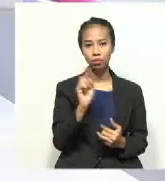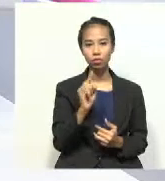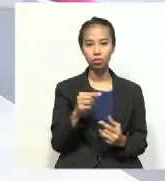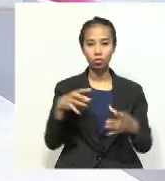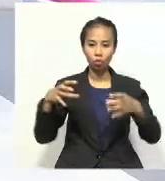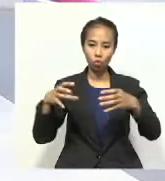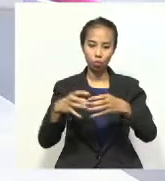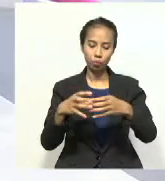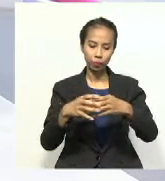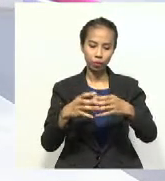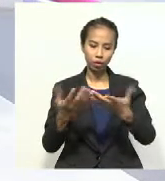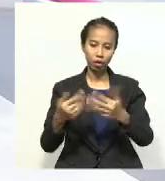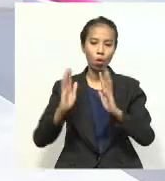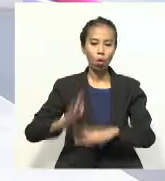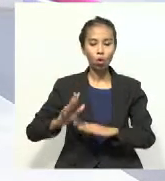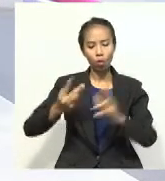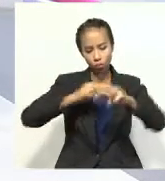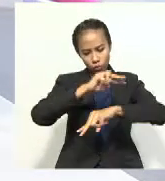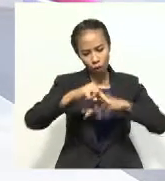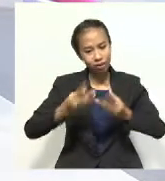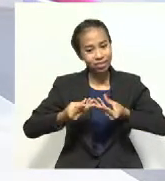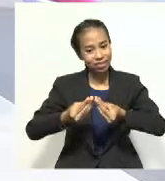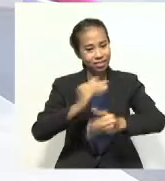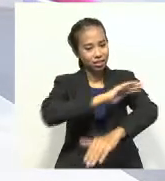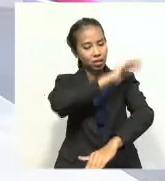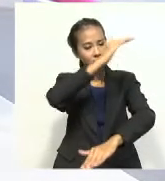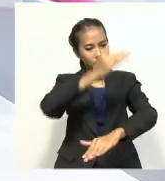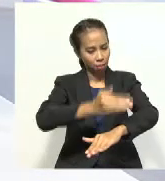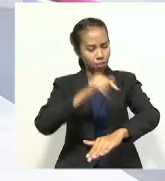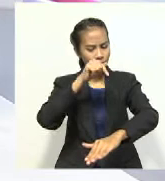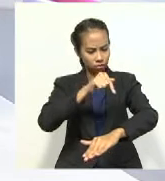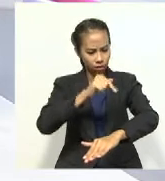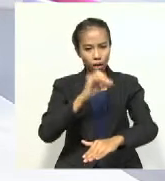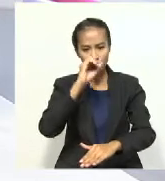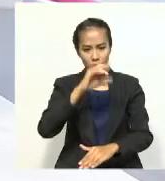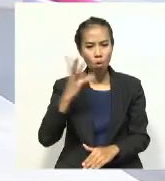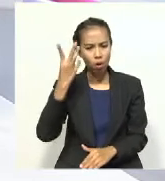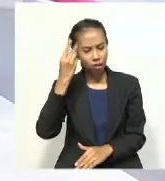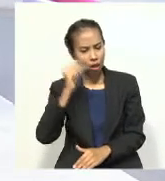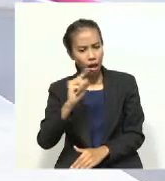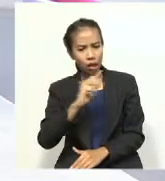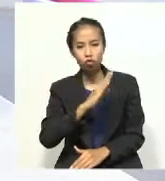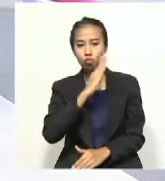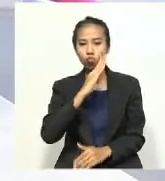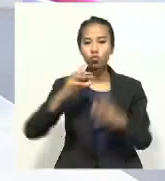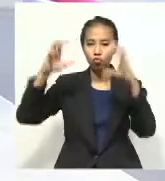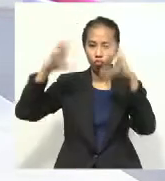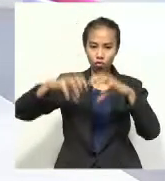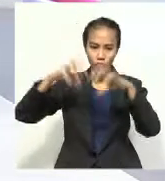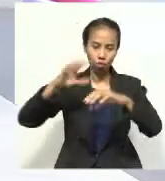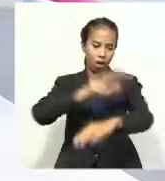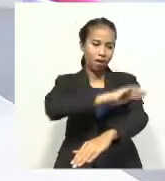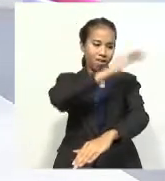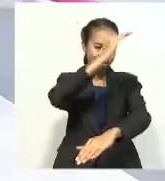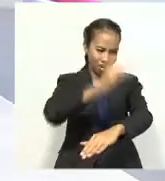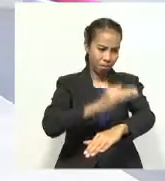นักภูมิศาสตร์ที่เคยสำรวจถ้ำหลวงนี้จังหวัดเชียงรายก็กังวลว่าฝนตกจะส่งผลให้น้ำนะคะในถ้ำเ